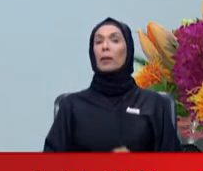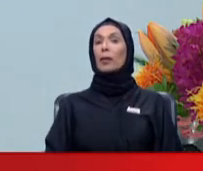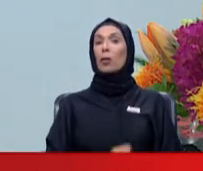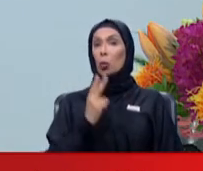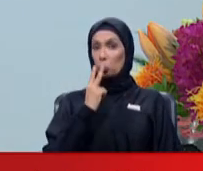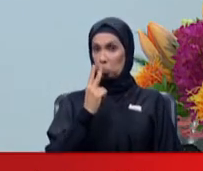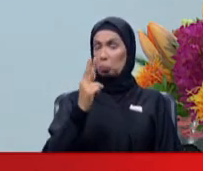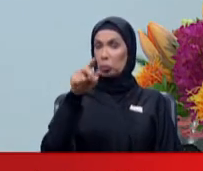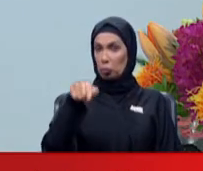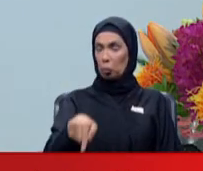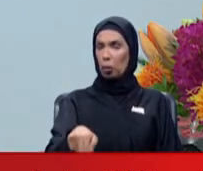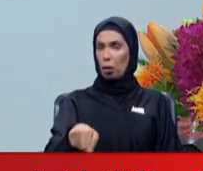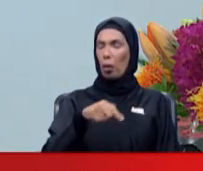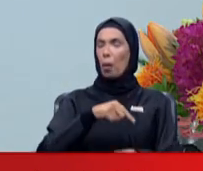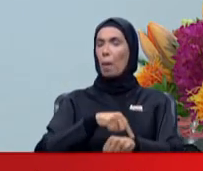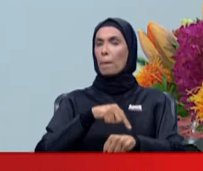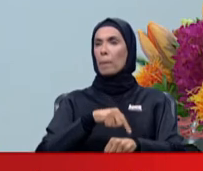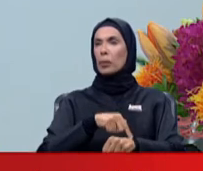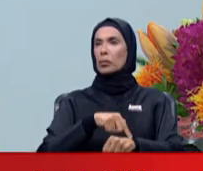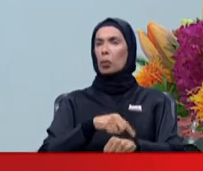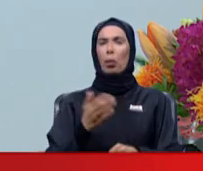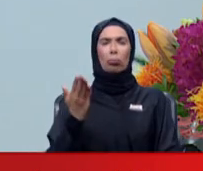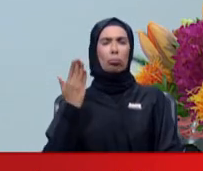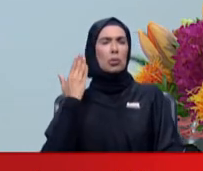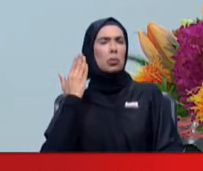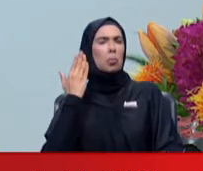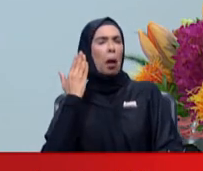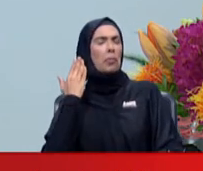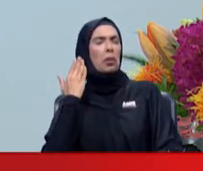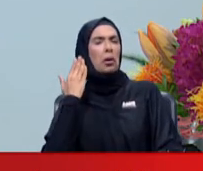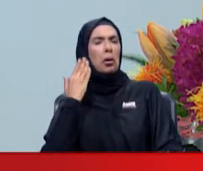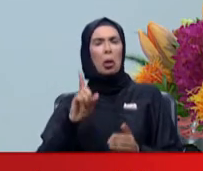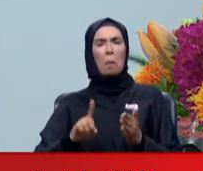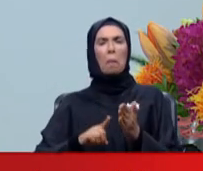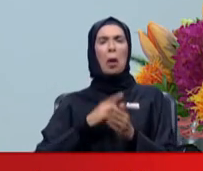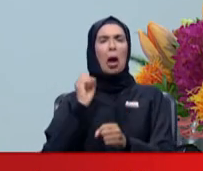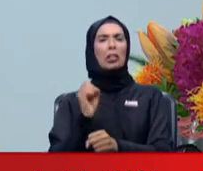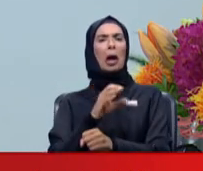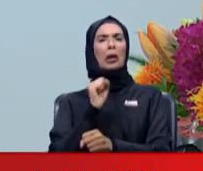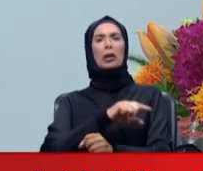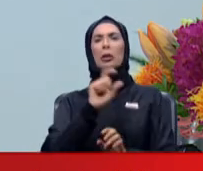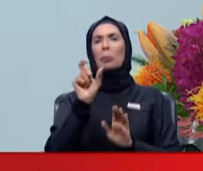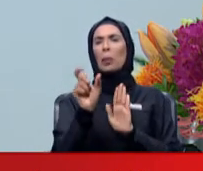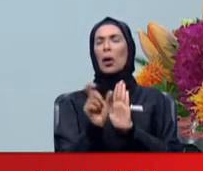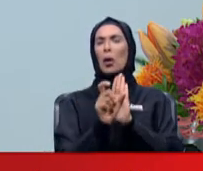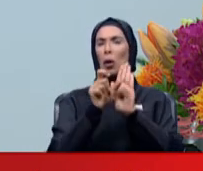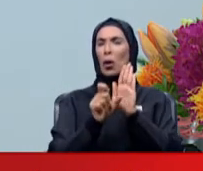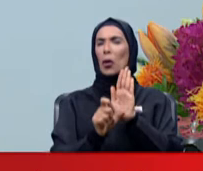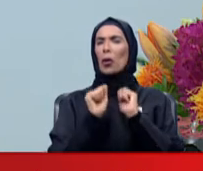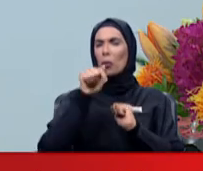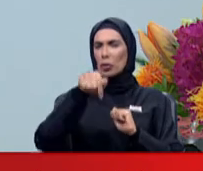فشهدت خلال تلك الفترة مثل ما كلنا نشوف أمامنا بدء تعليمها النظامي في